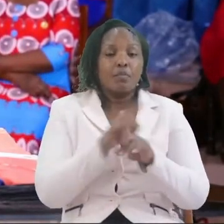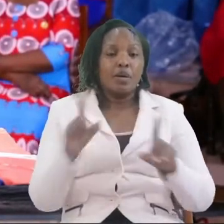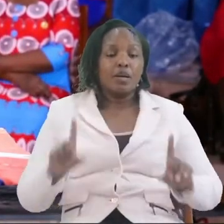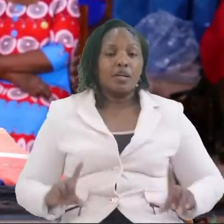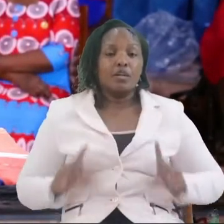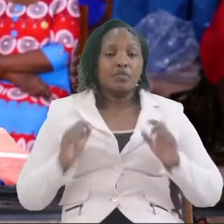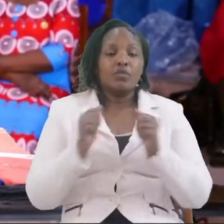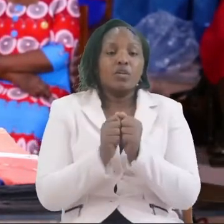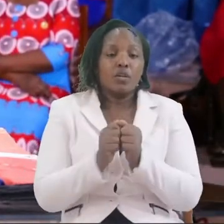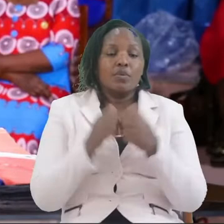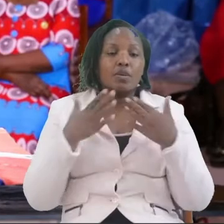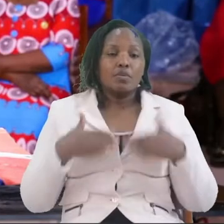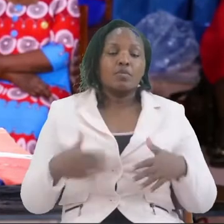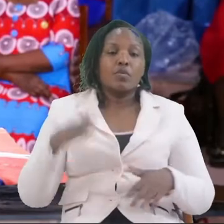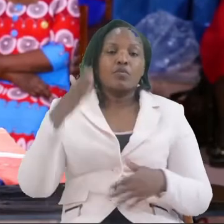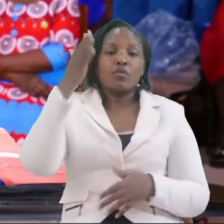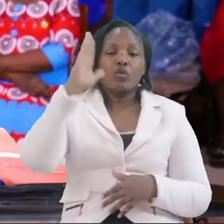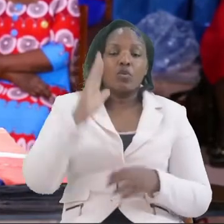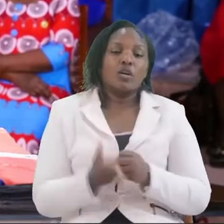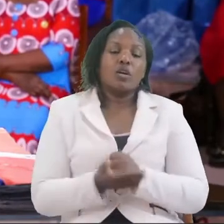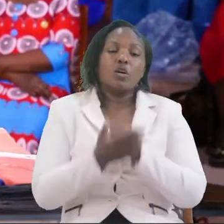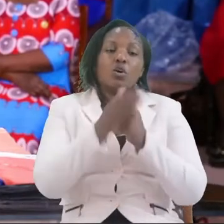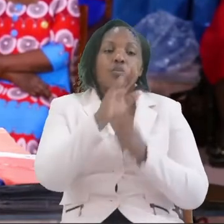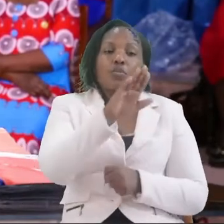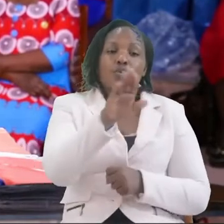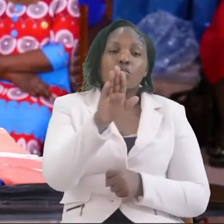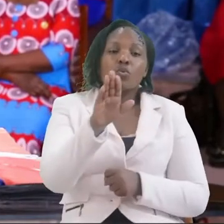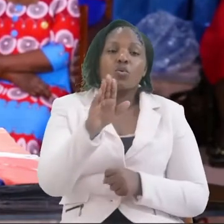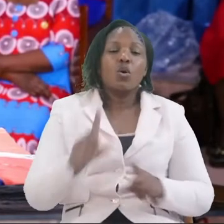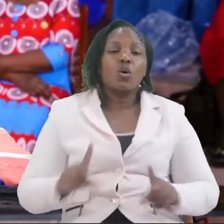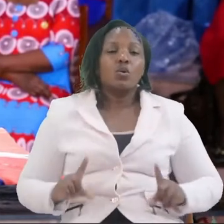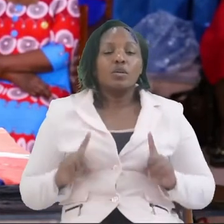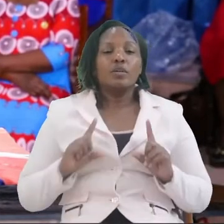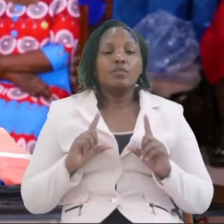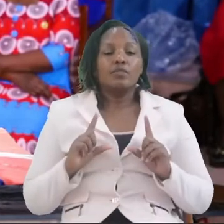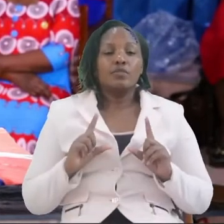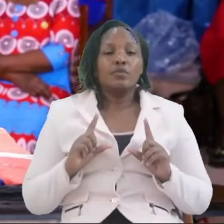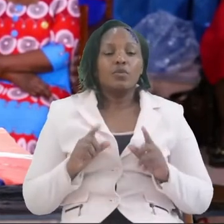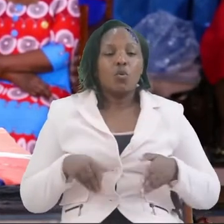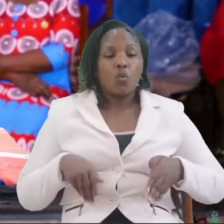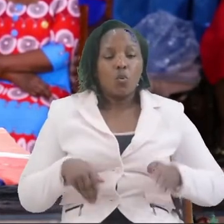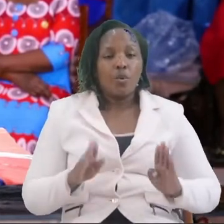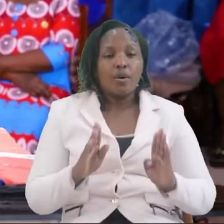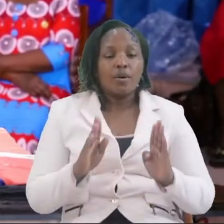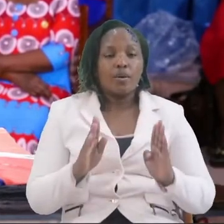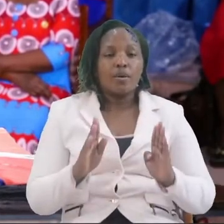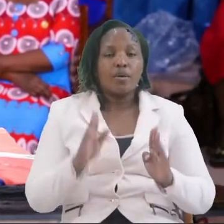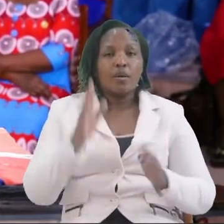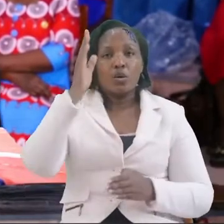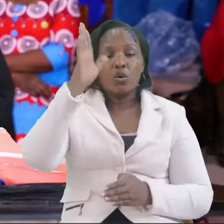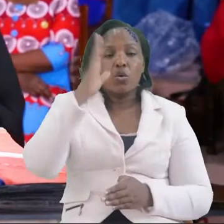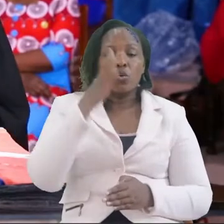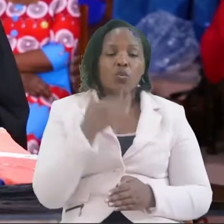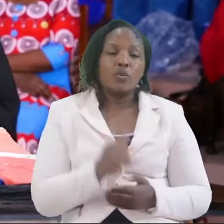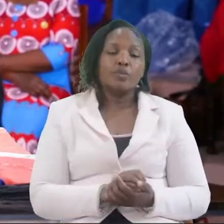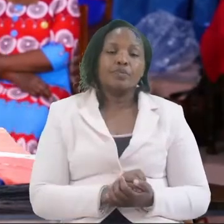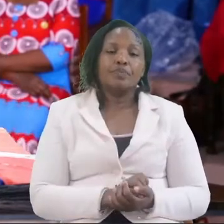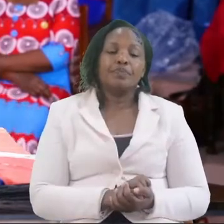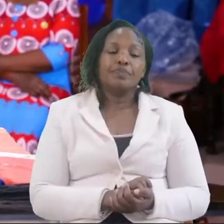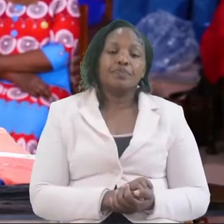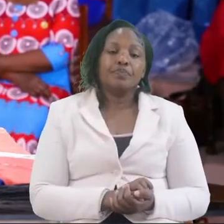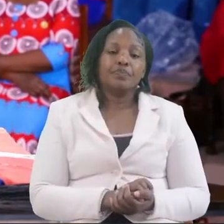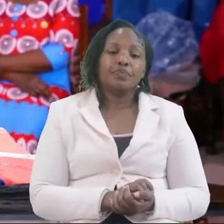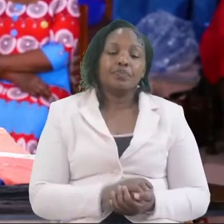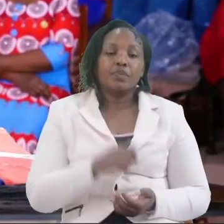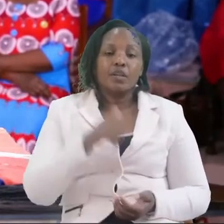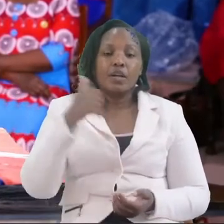wa Mungu, basi watakusaidia na watakusaidia kukaa kama Mungu mwenyewe. Hiyo nyingine